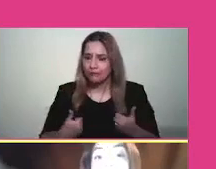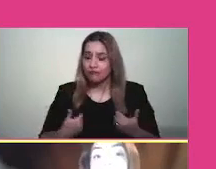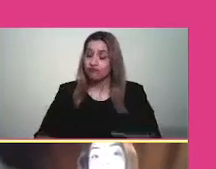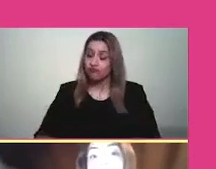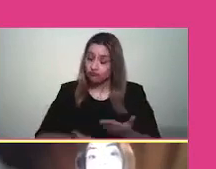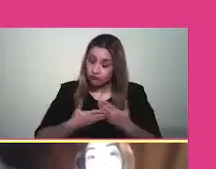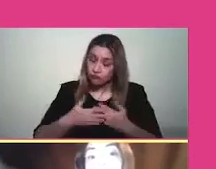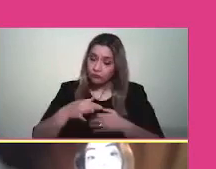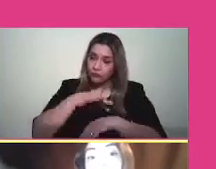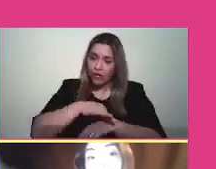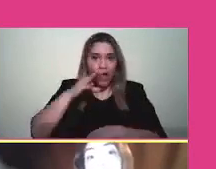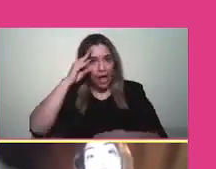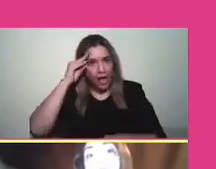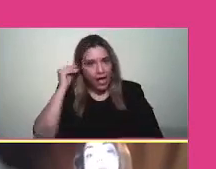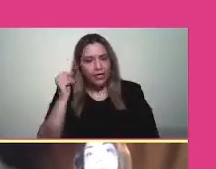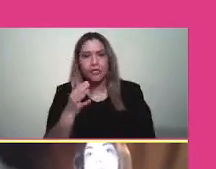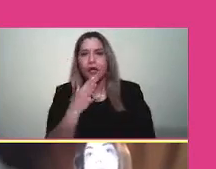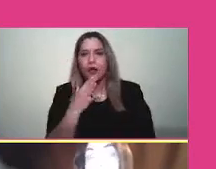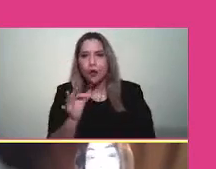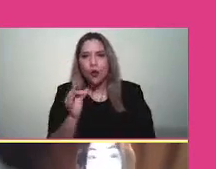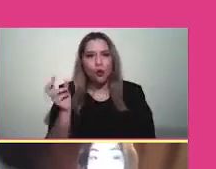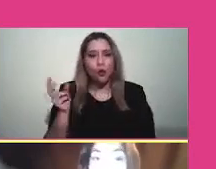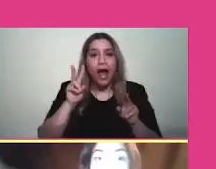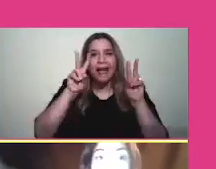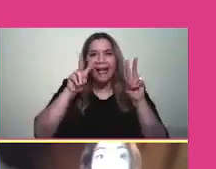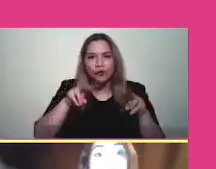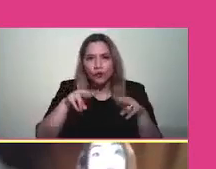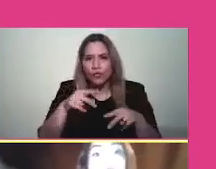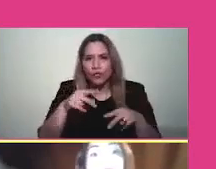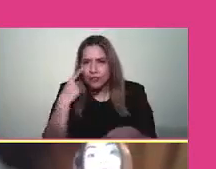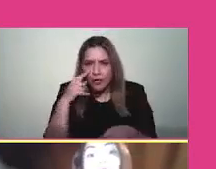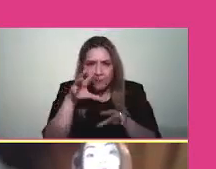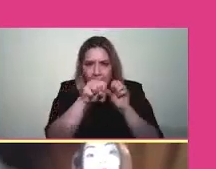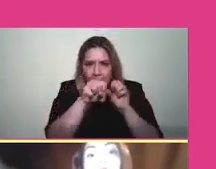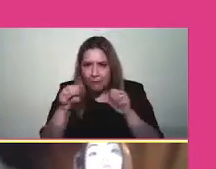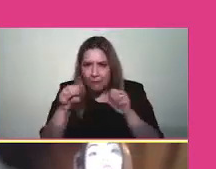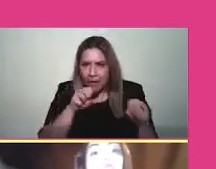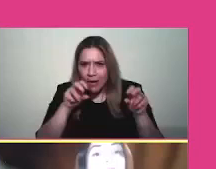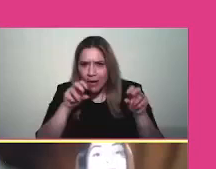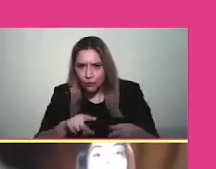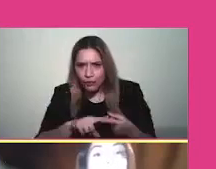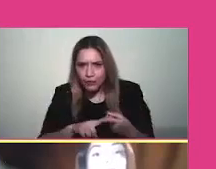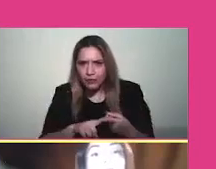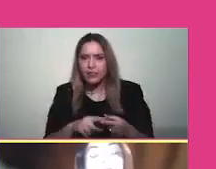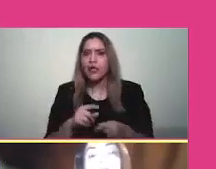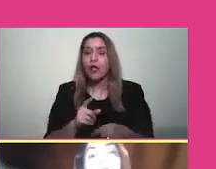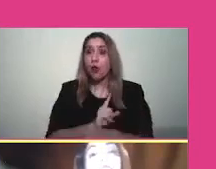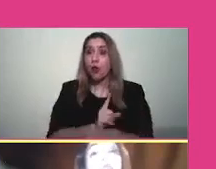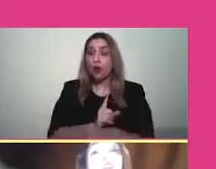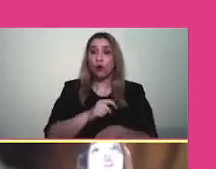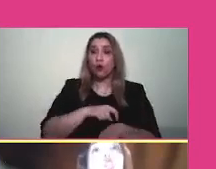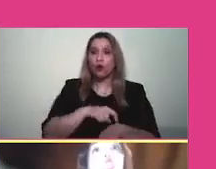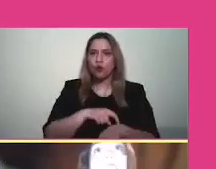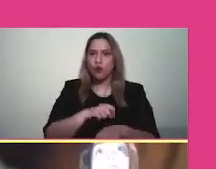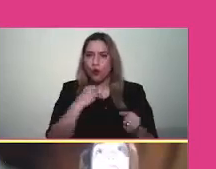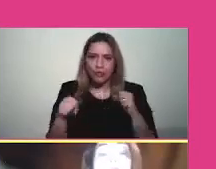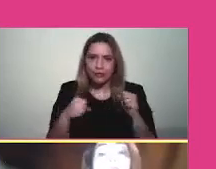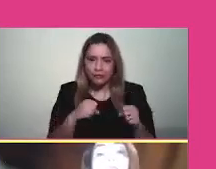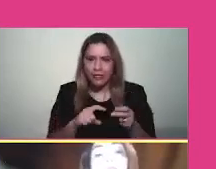γιατί βελτιώνουν και τη μνήμη αναγνώρισης, βελτιώνουν και το χρόνο αντίδρασης, την